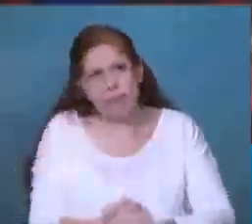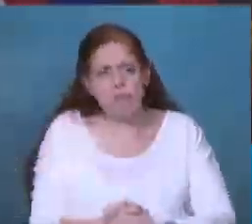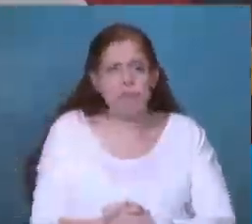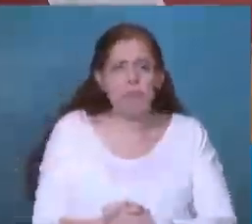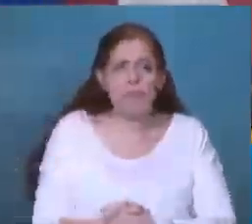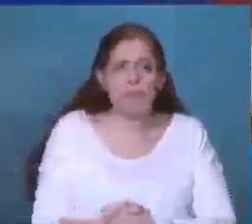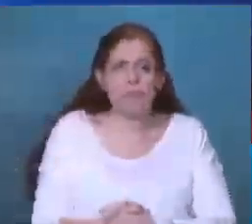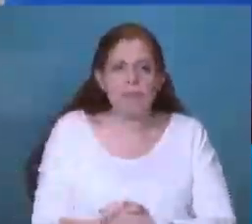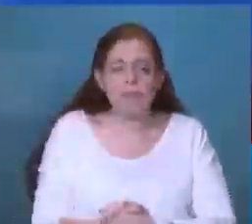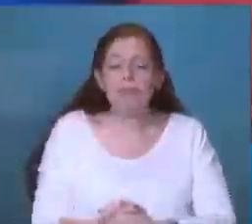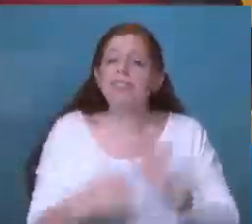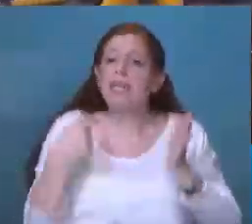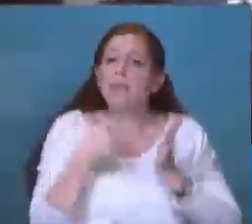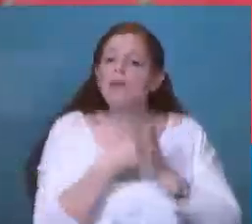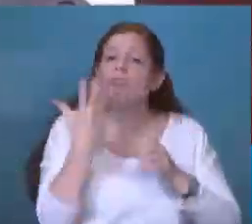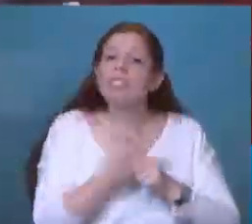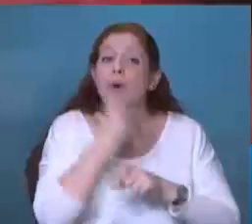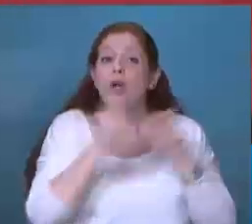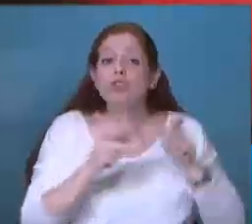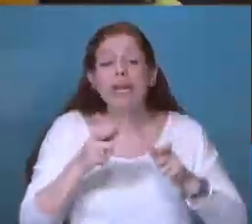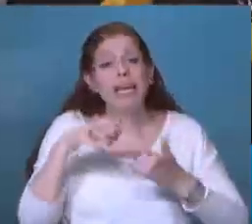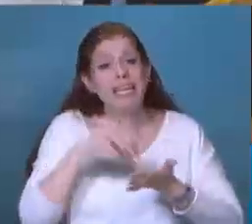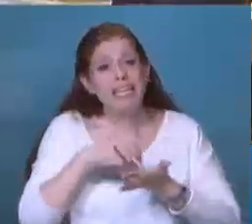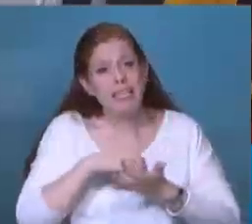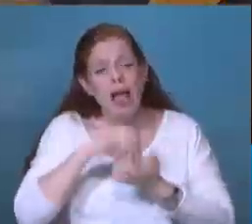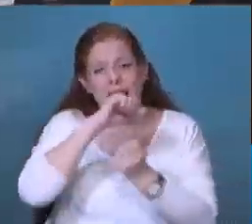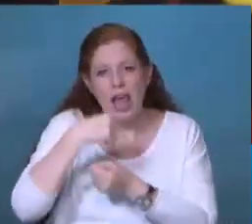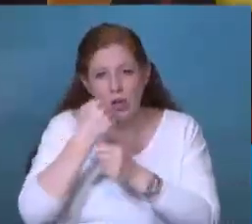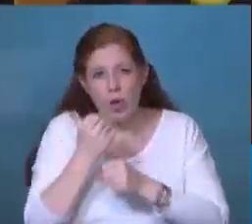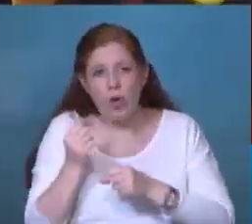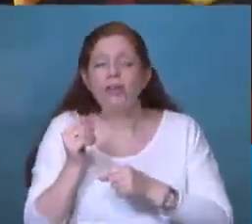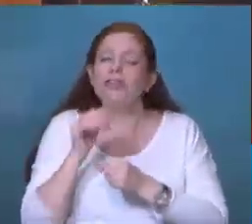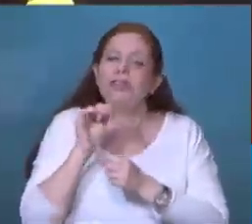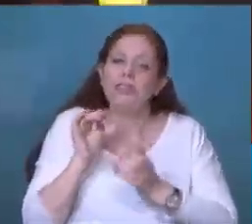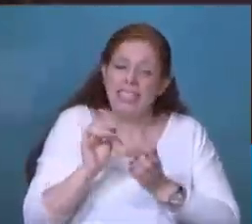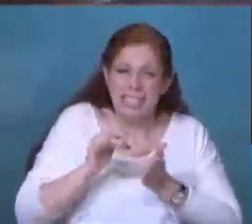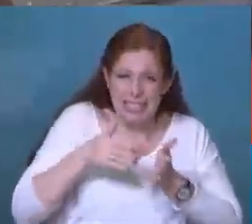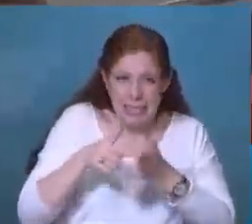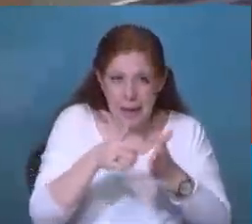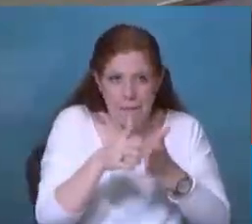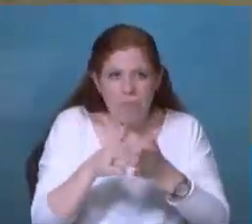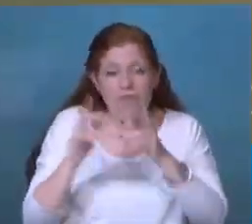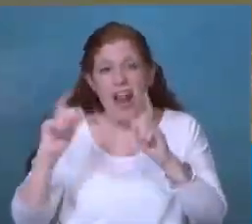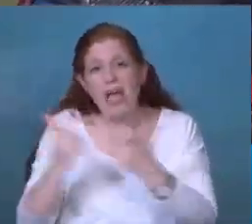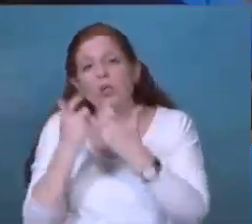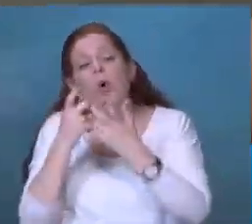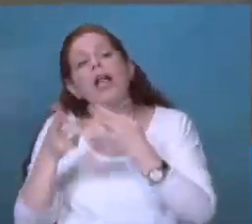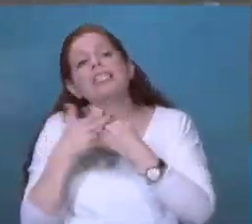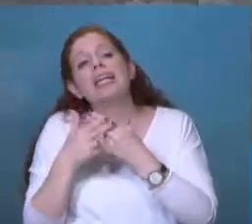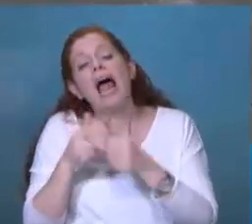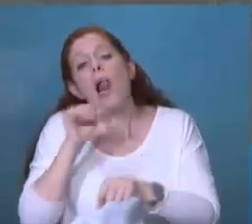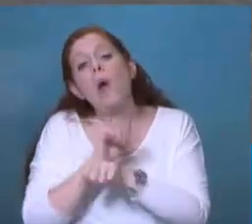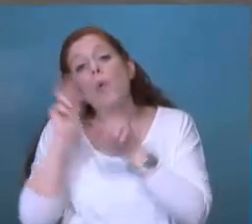חזק. לבסוף הצליחו אנשי היחידה לחתור דרך הזרם ולעצור את הסירה לצד הלחוד המדומה. עצרנו